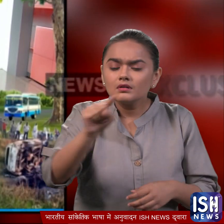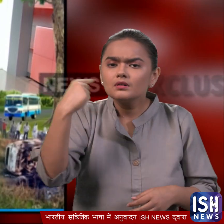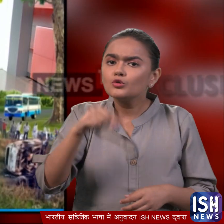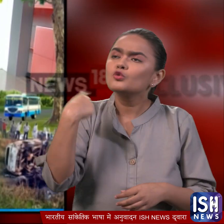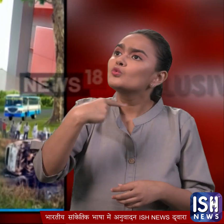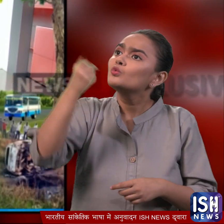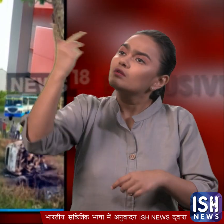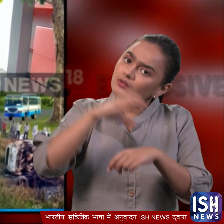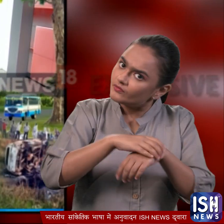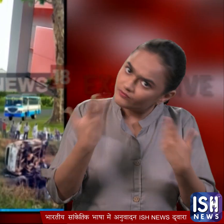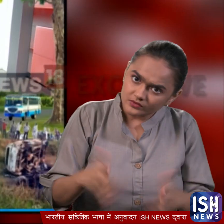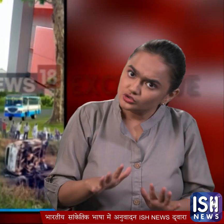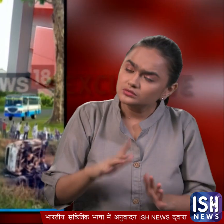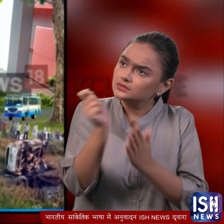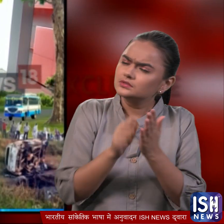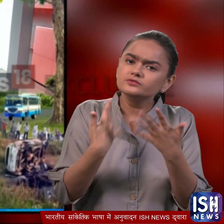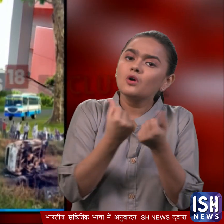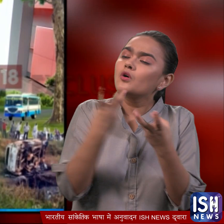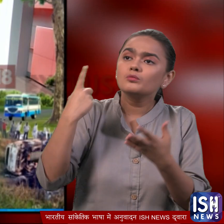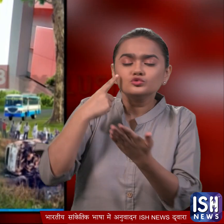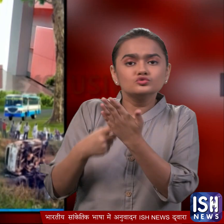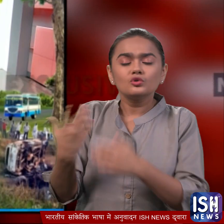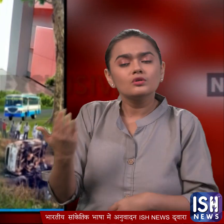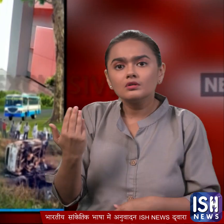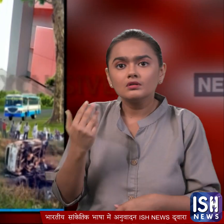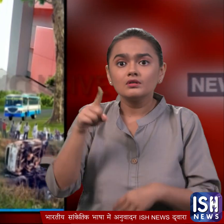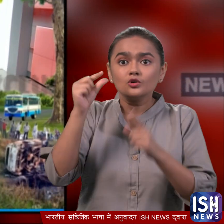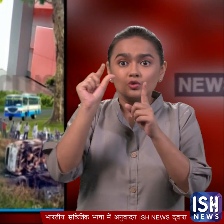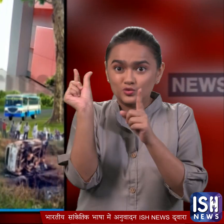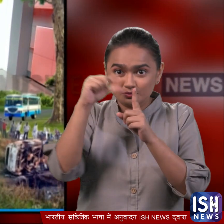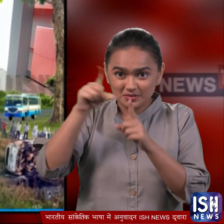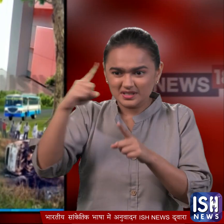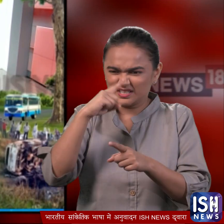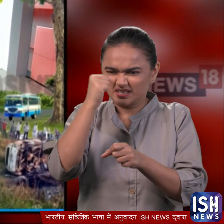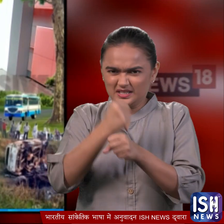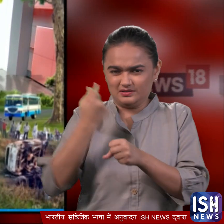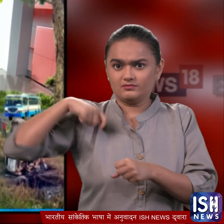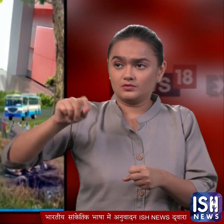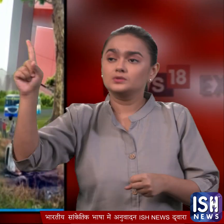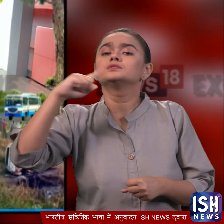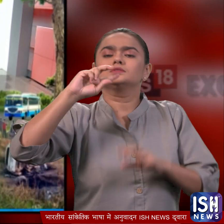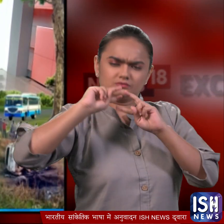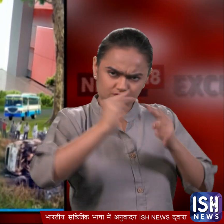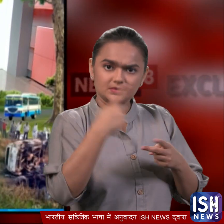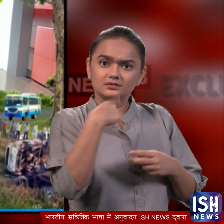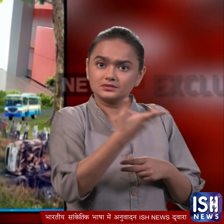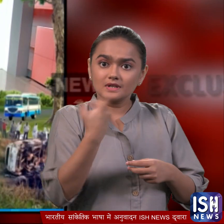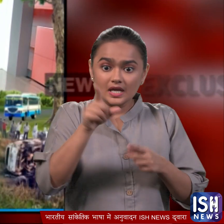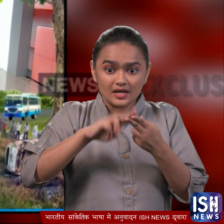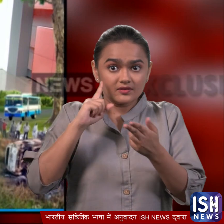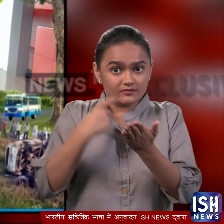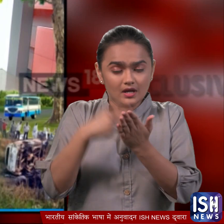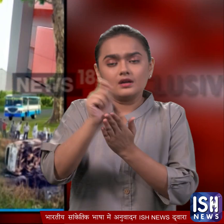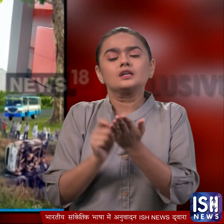खिलाफ केस दर्ज हुआ और कितने लोगों को गिरफ्तार किया गया। इस पर यूपी सरकार की वकील गरिमा प्रसाद ने कोर्ट को बताया कि मामले